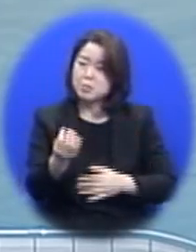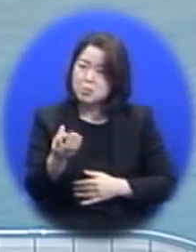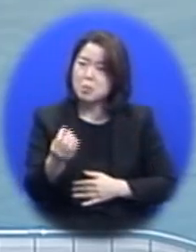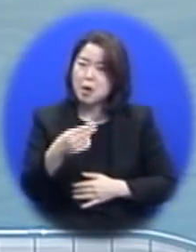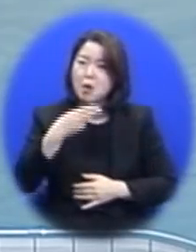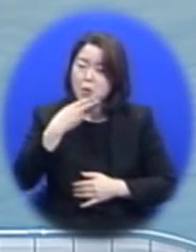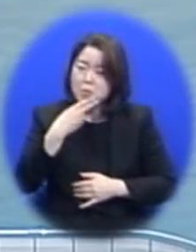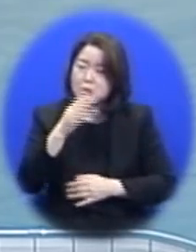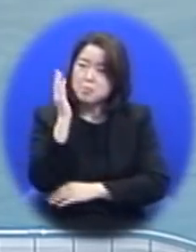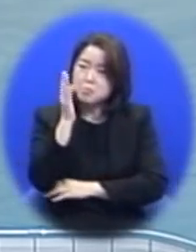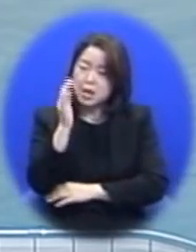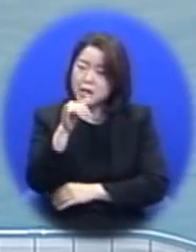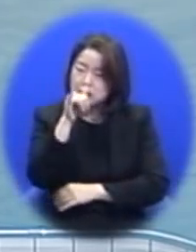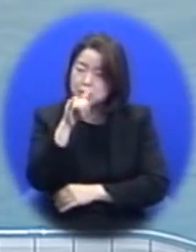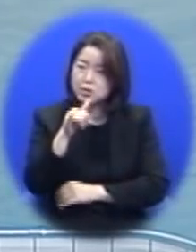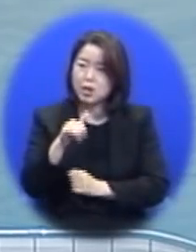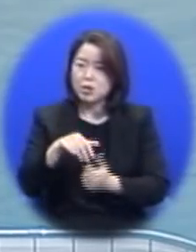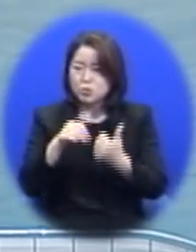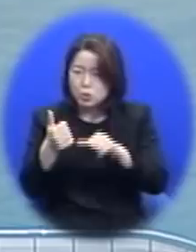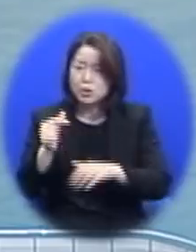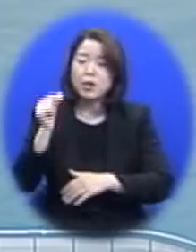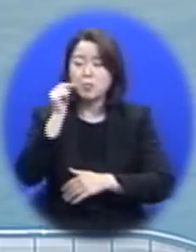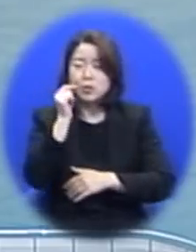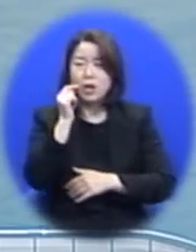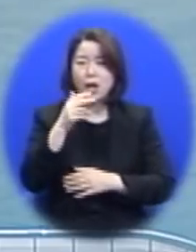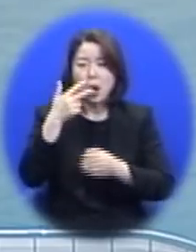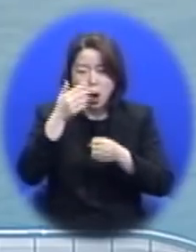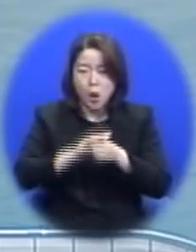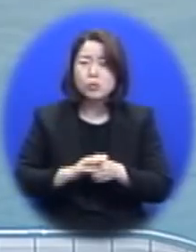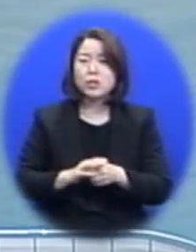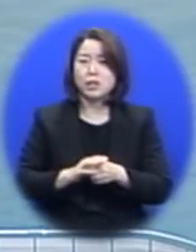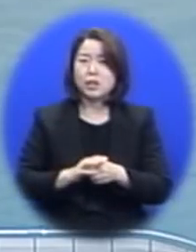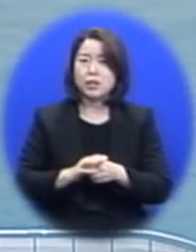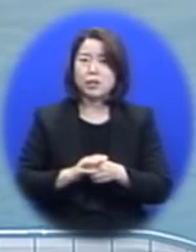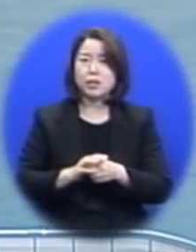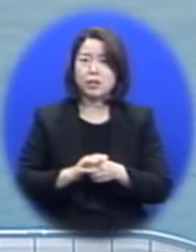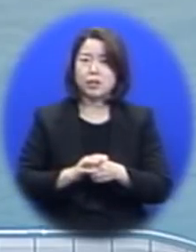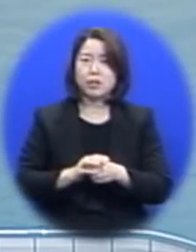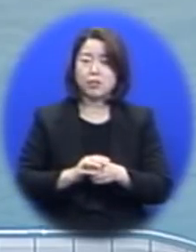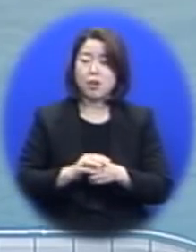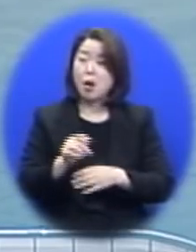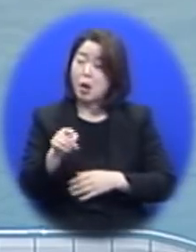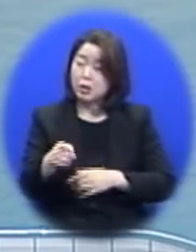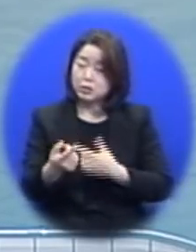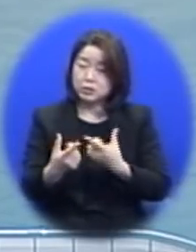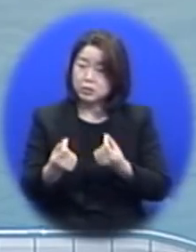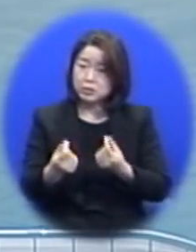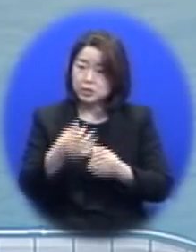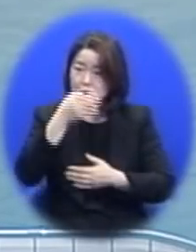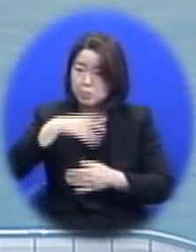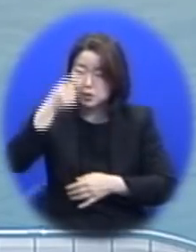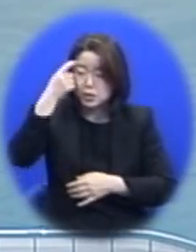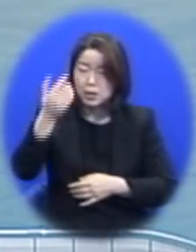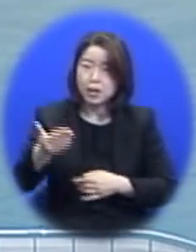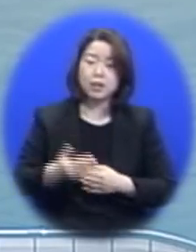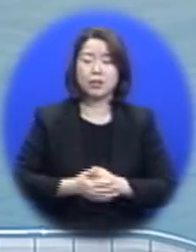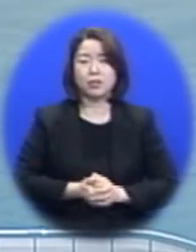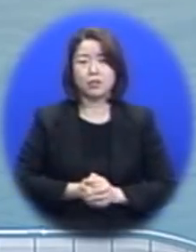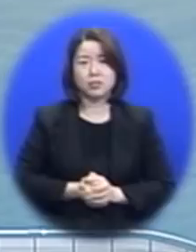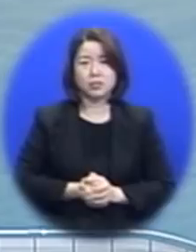이야기 했다고, 죽겠다, 못하겠다, 억울하다. 너 그렇게 그게 힘드냐?